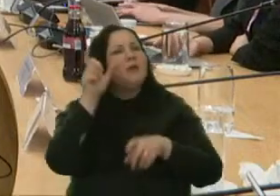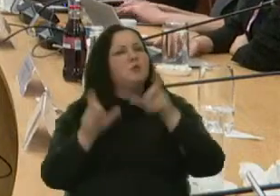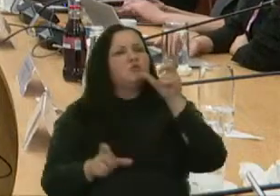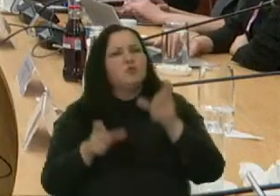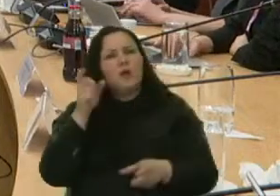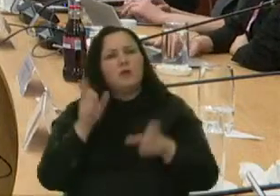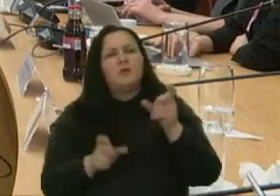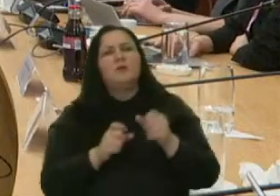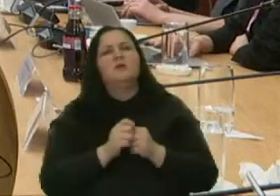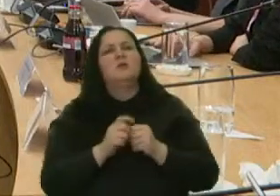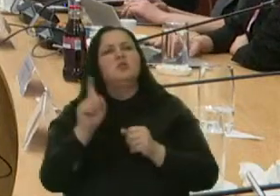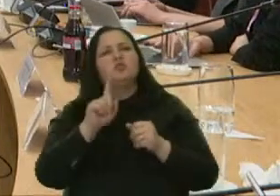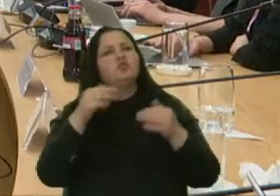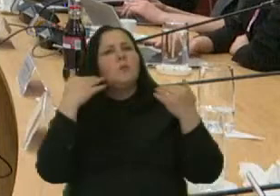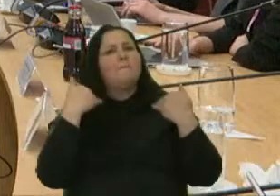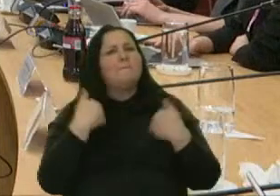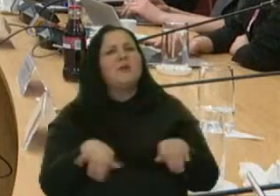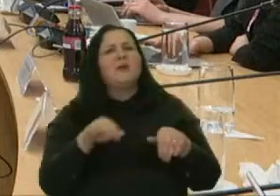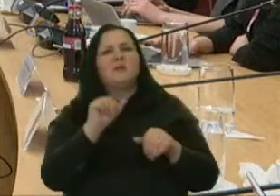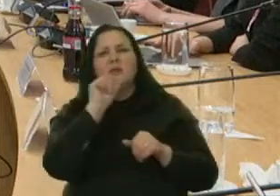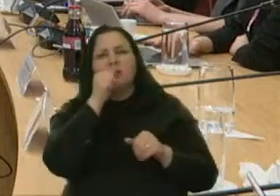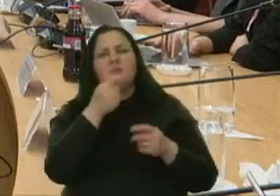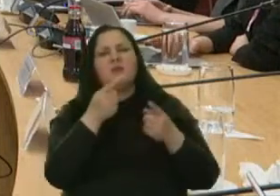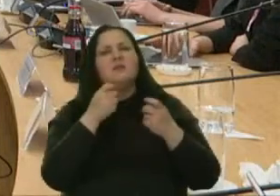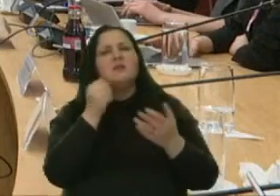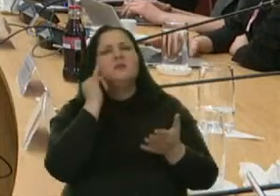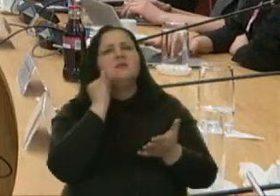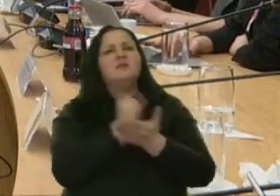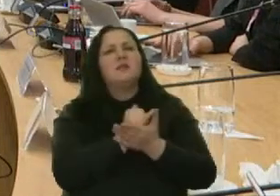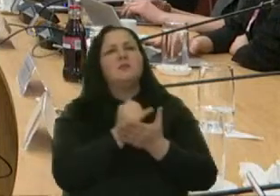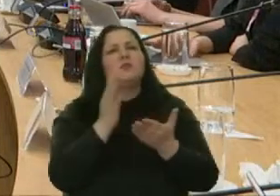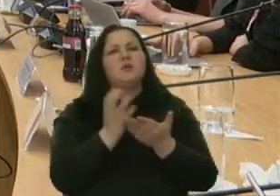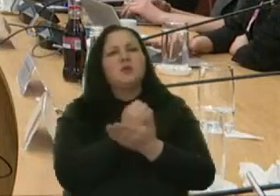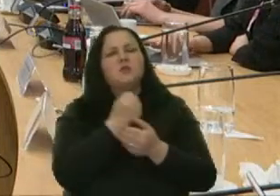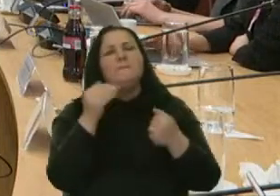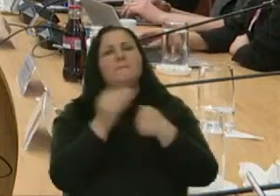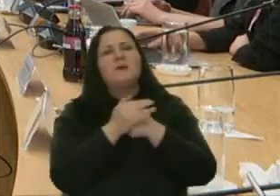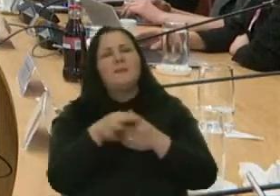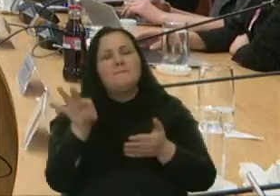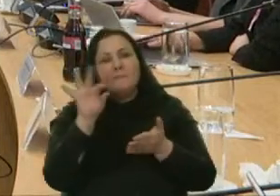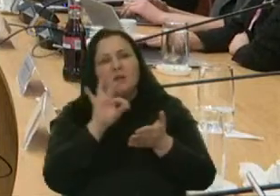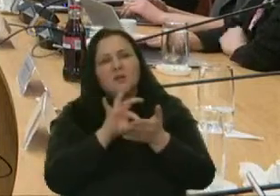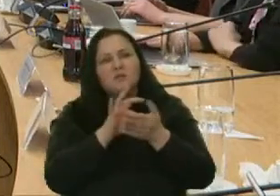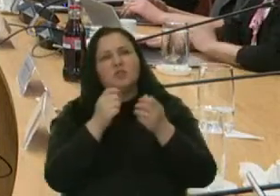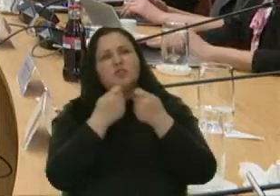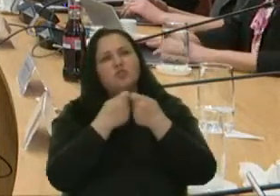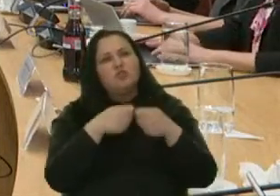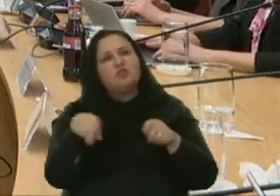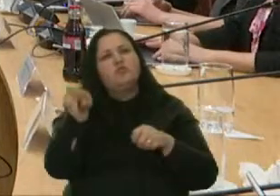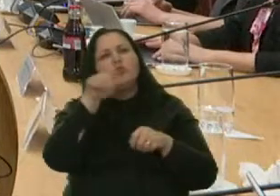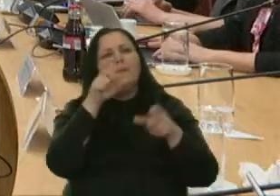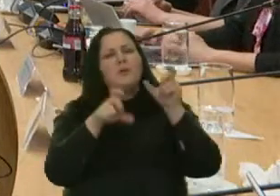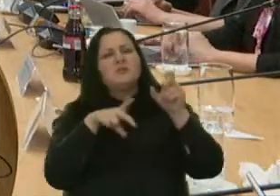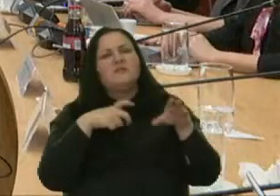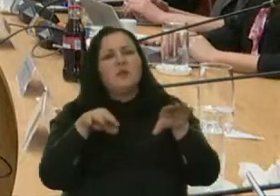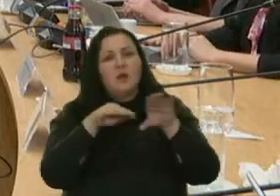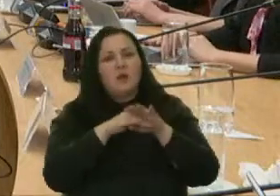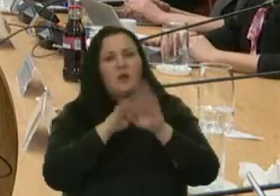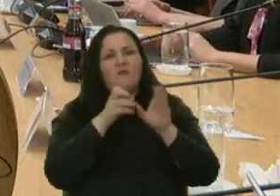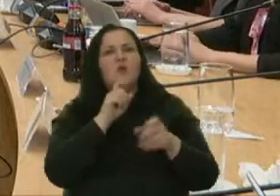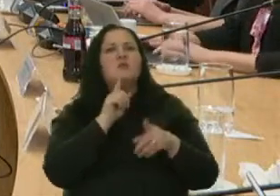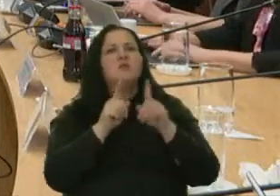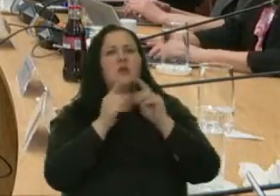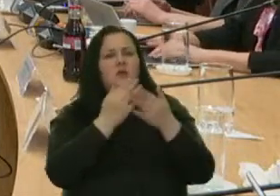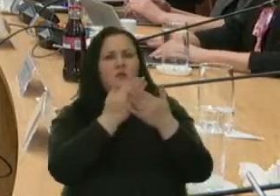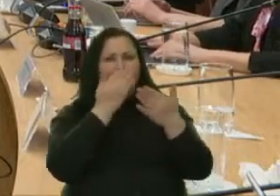ă și nu vor pierde nimica din drepturile câștigate până în prezent și că toți vor fi angajați bun Am avut discuții